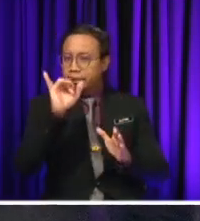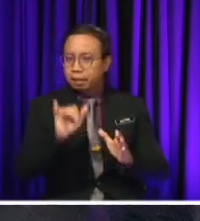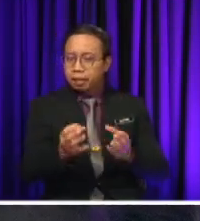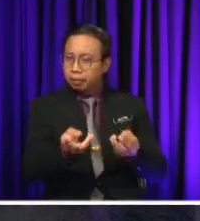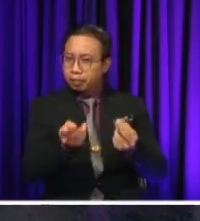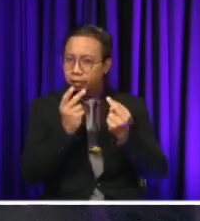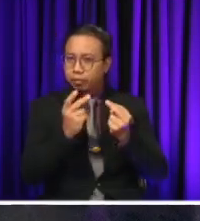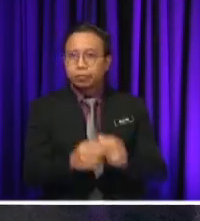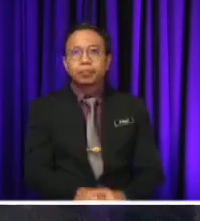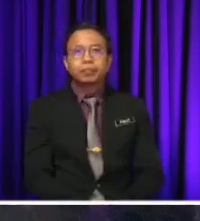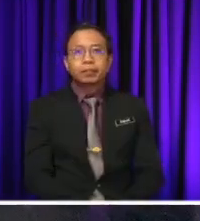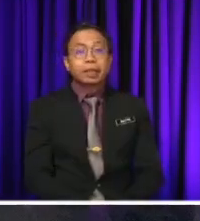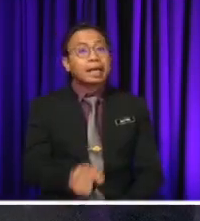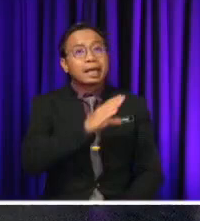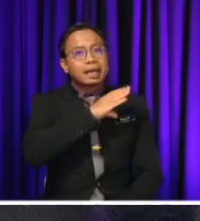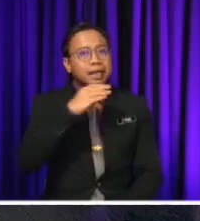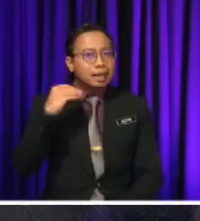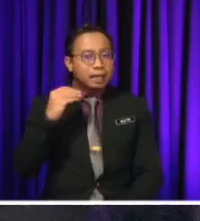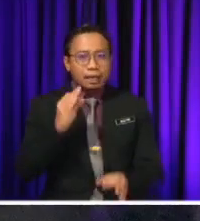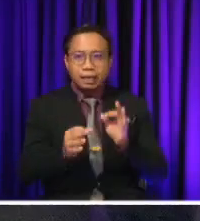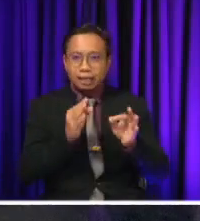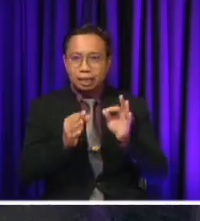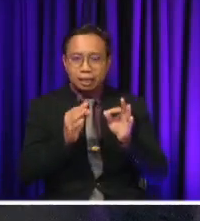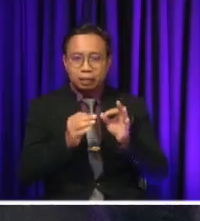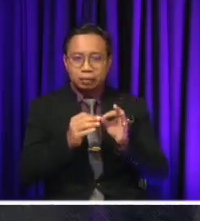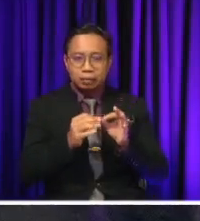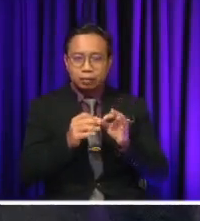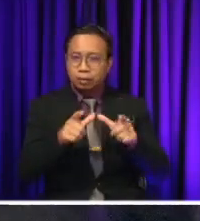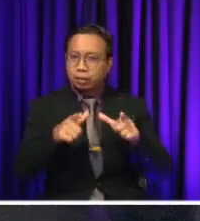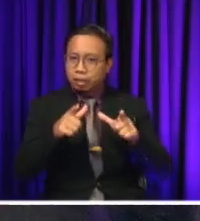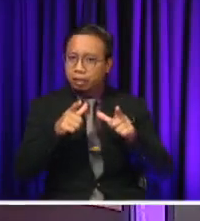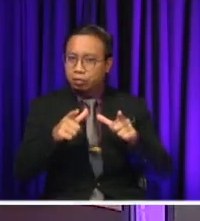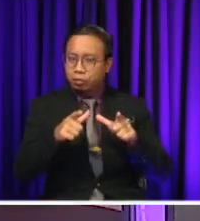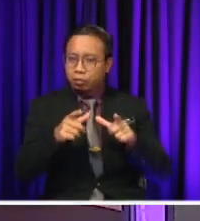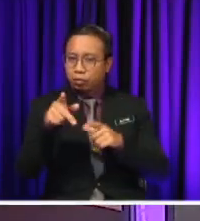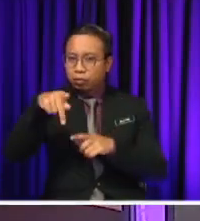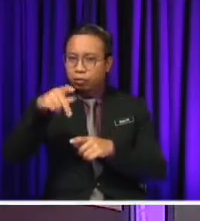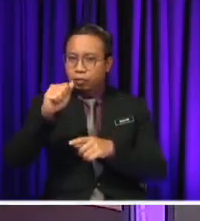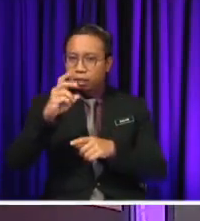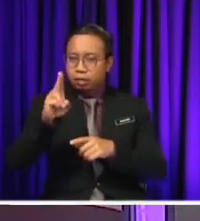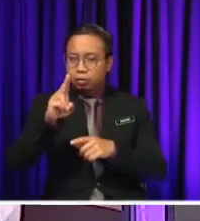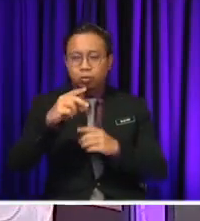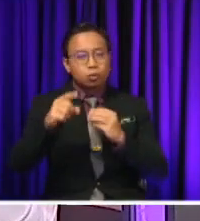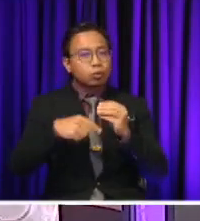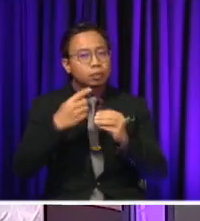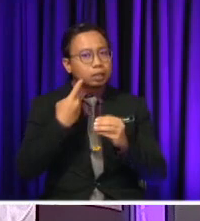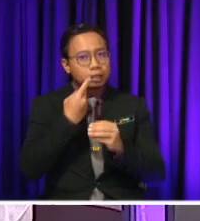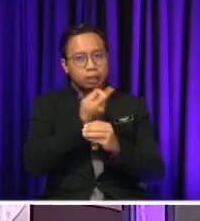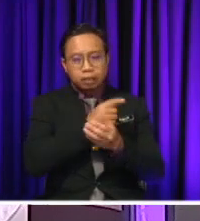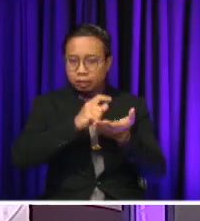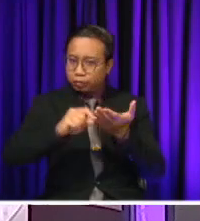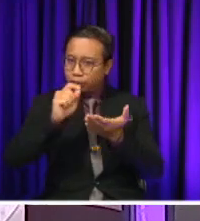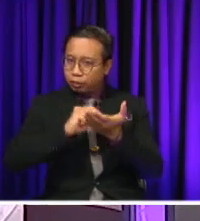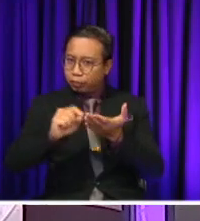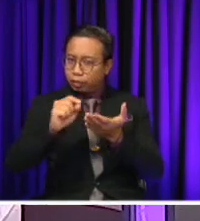dan kalaulah Andaikata kayu padu ini bila kita semak